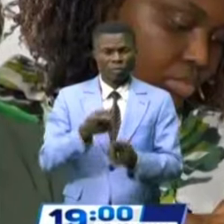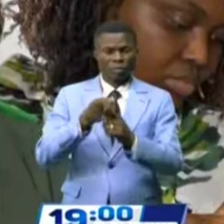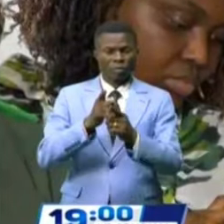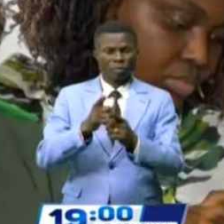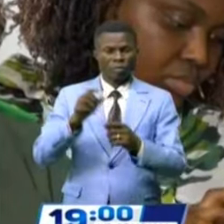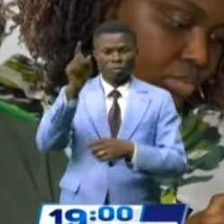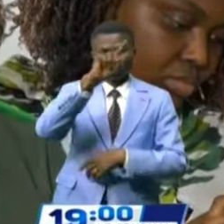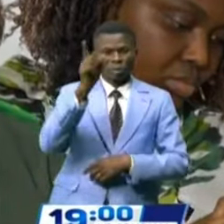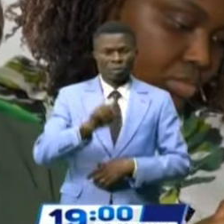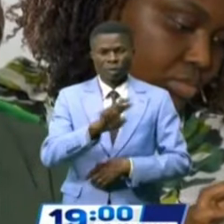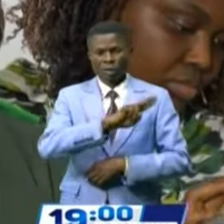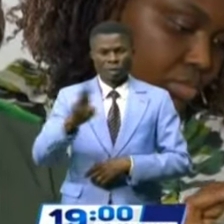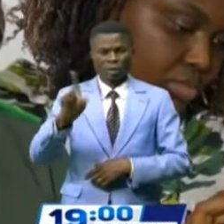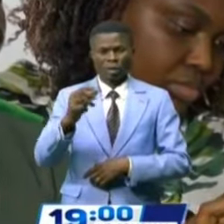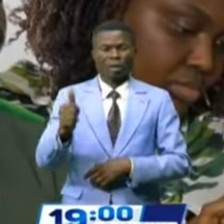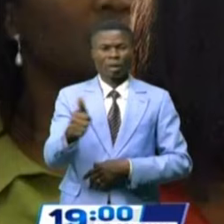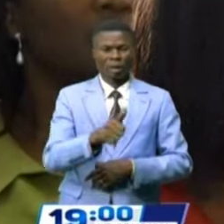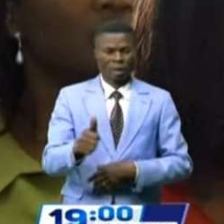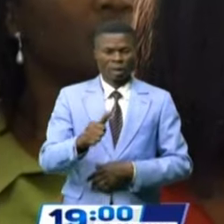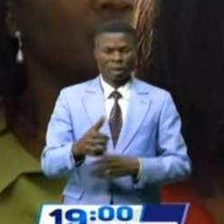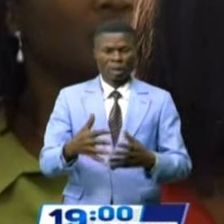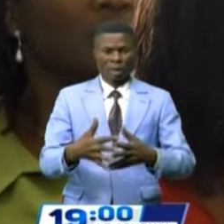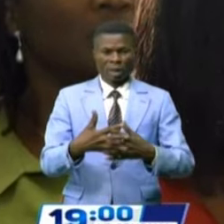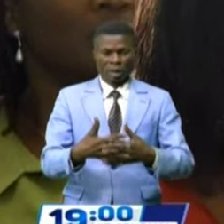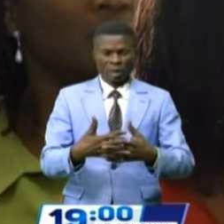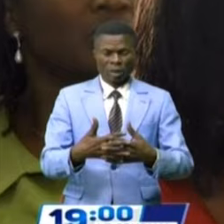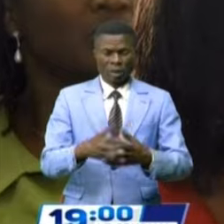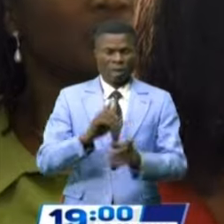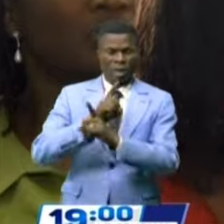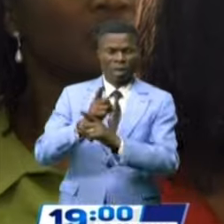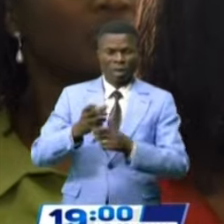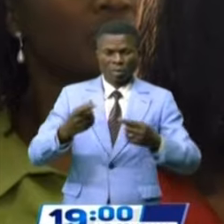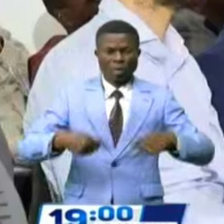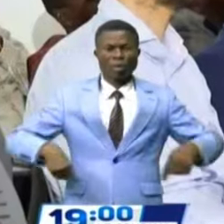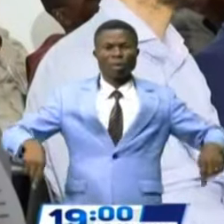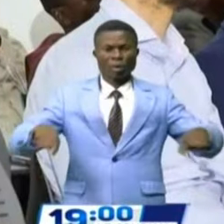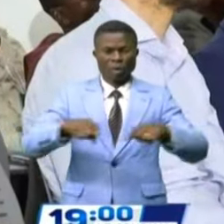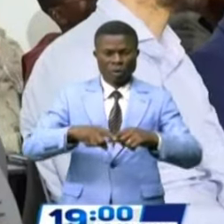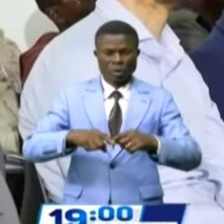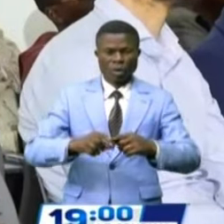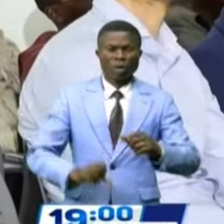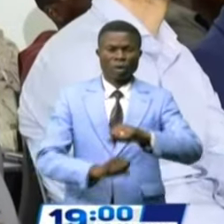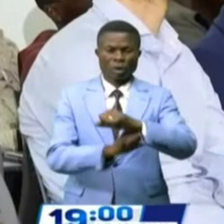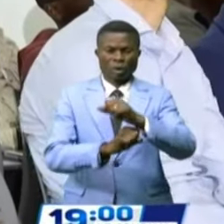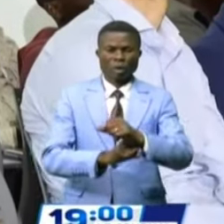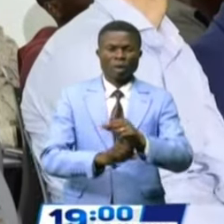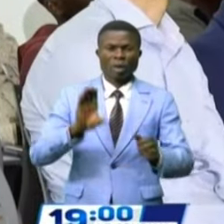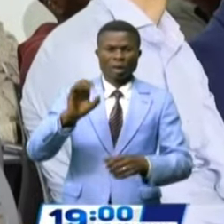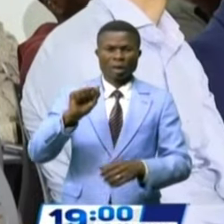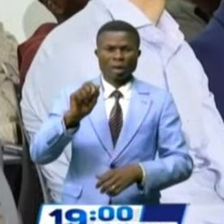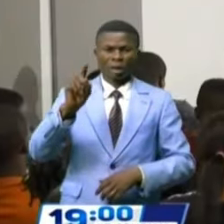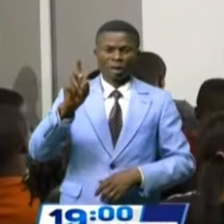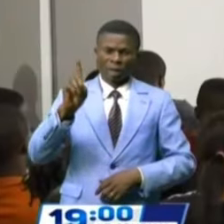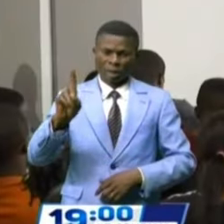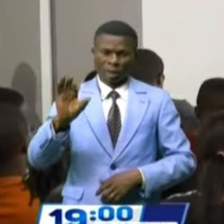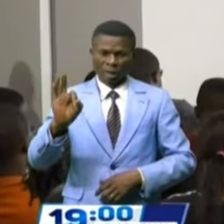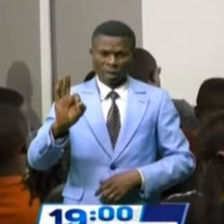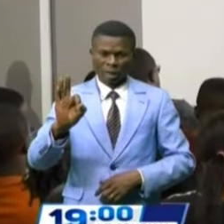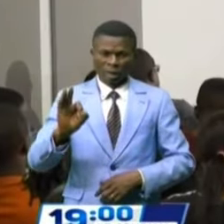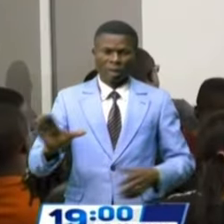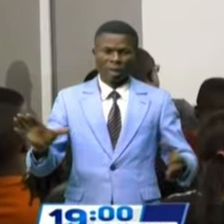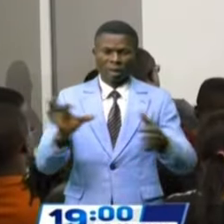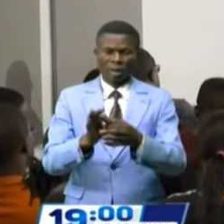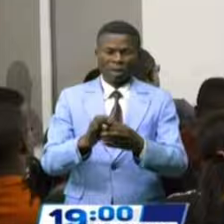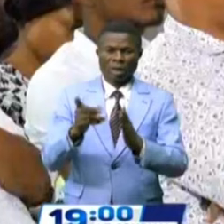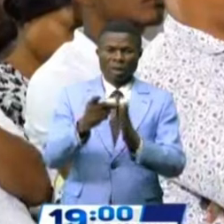Zoacaton 2021, cet outil de protection de l'environnement conçu avec le soutien de KDA et Noble est aligné au